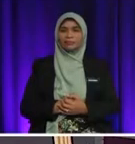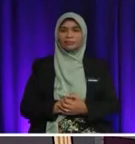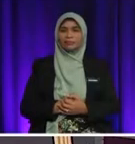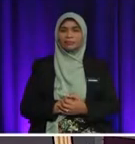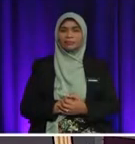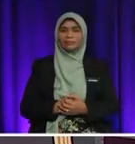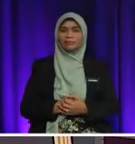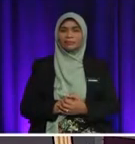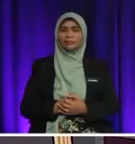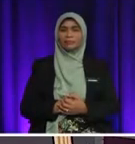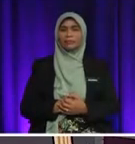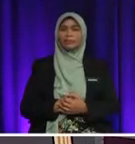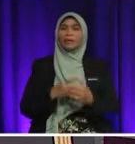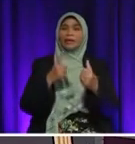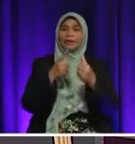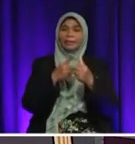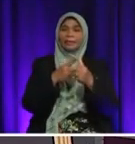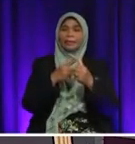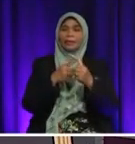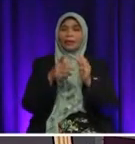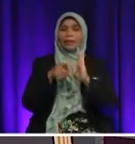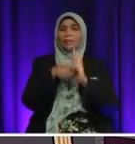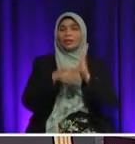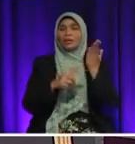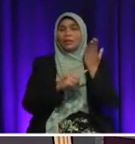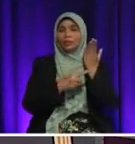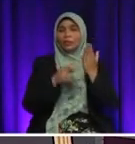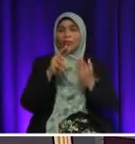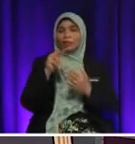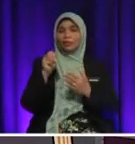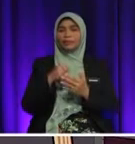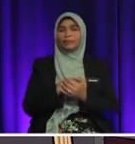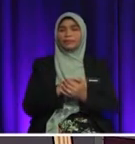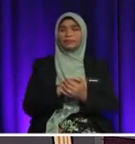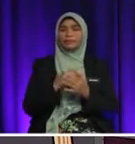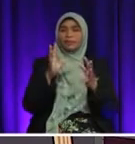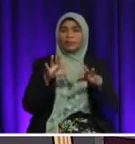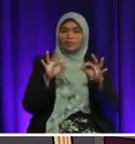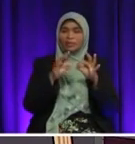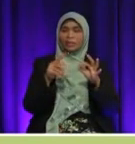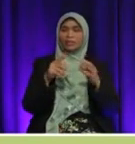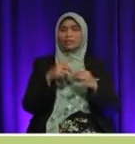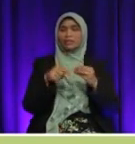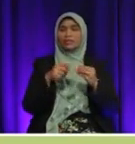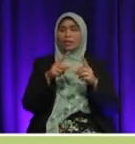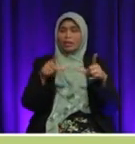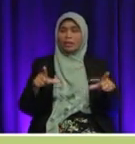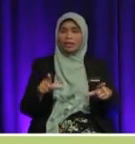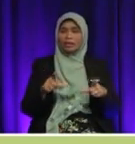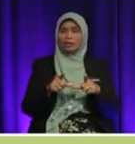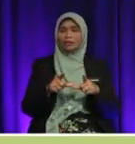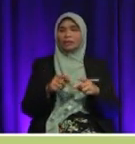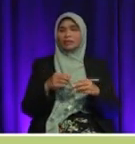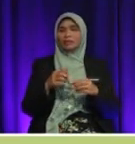Maaf. Okey. Yang pertama, permulaan. Okey, permulaan dia menceritakan tentang latar belakang sasana yang wujud